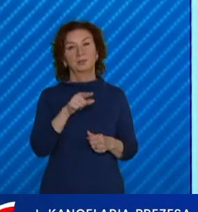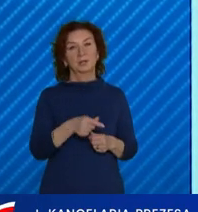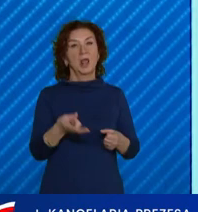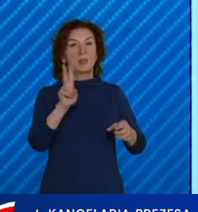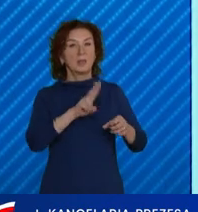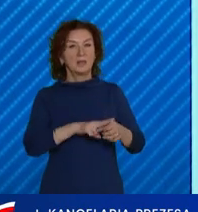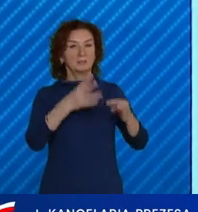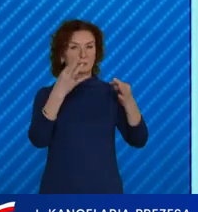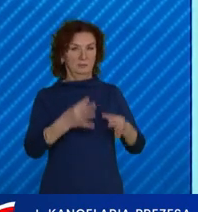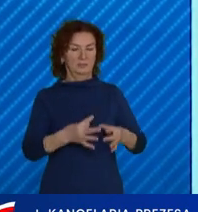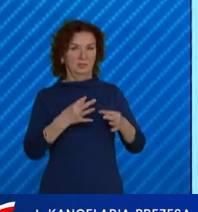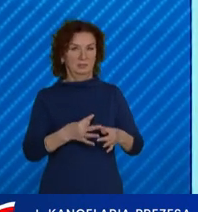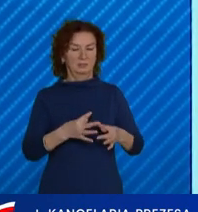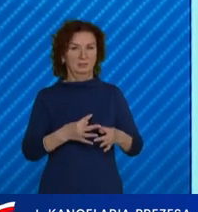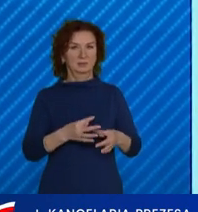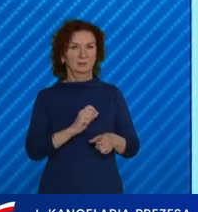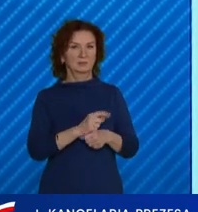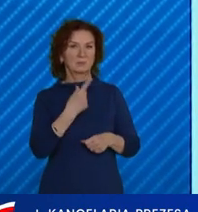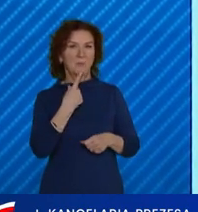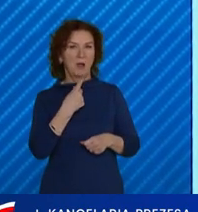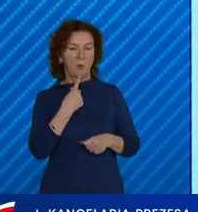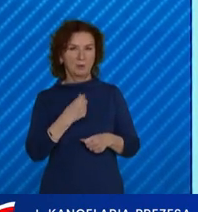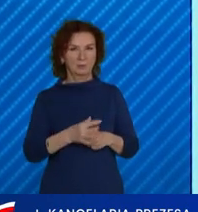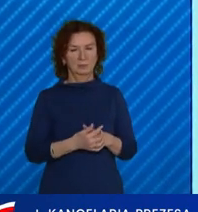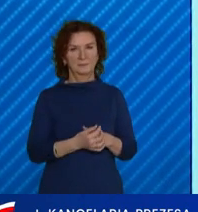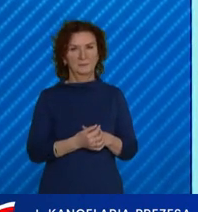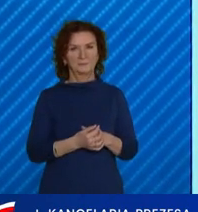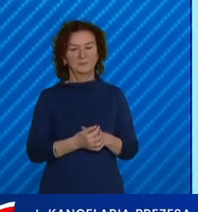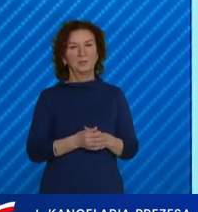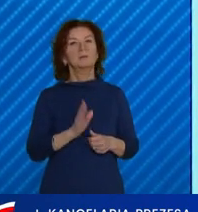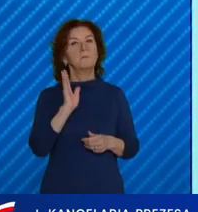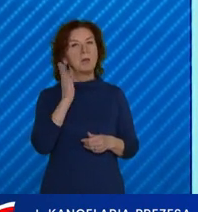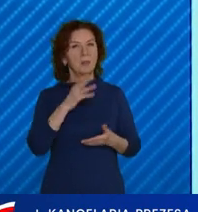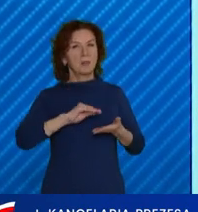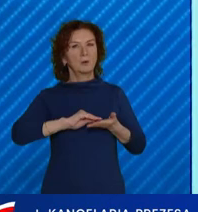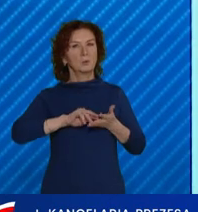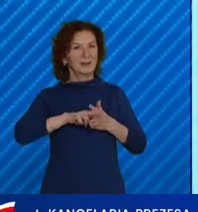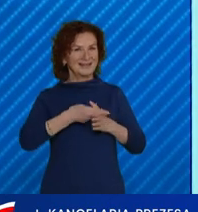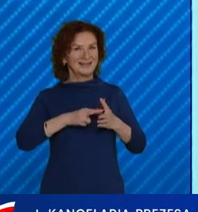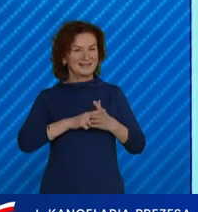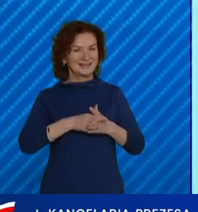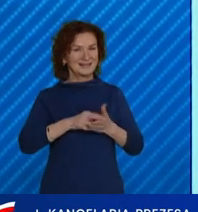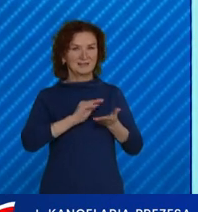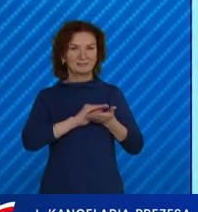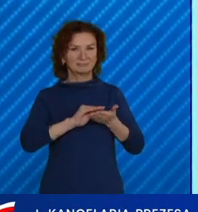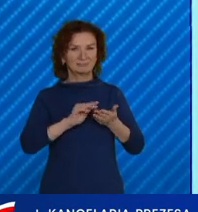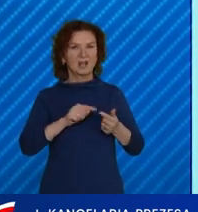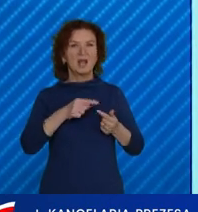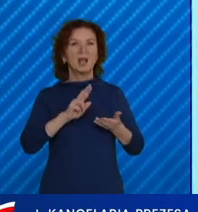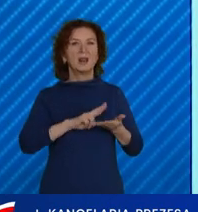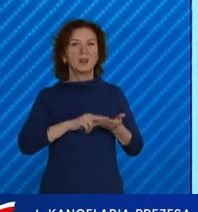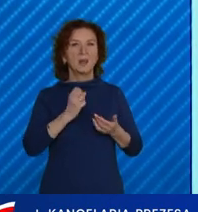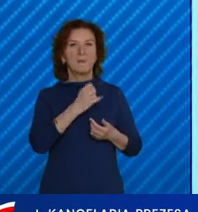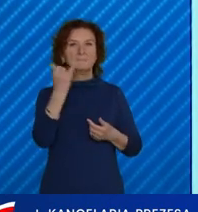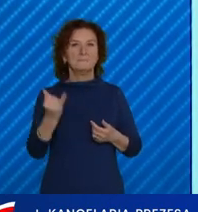terminów w tej chwili jest mało i dopiero zapisy będą prowadzone na maj. Natomiast dzisiaj sam dzwoniłem